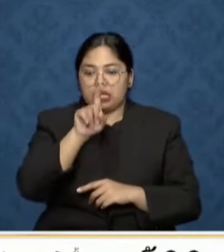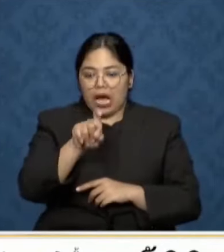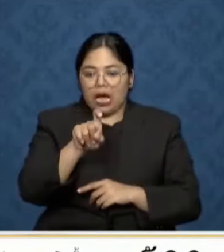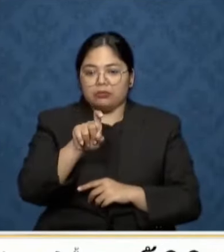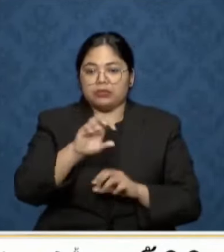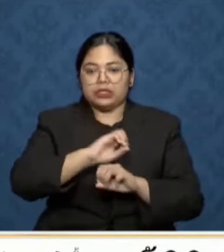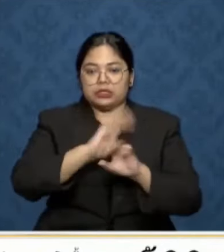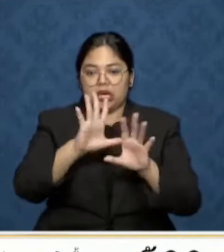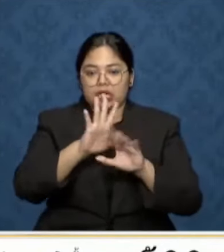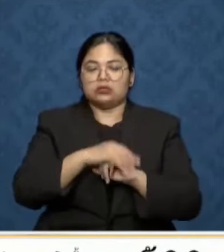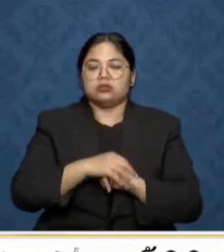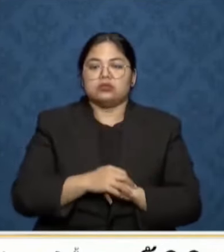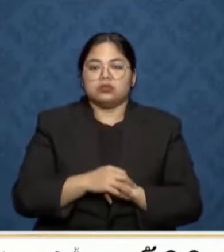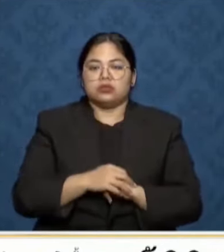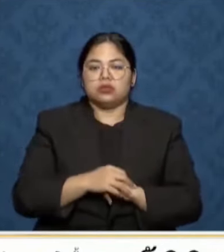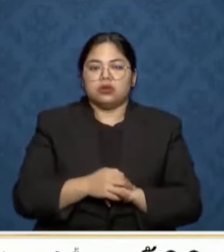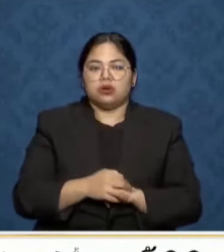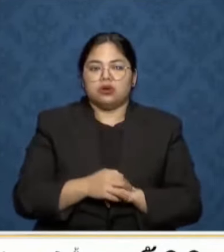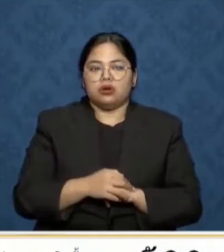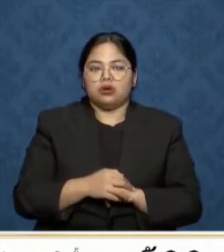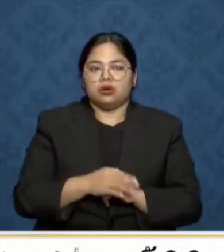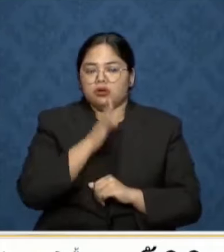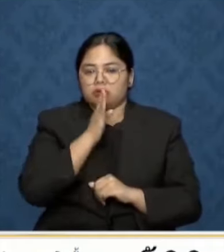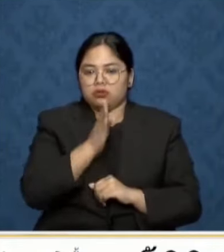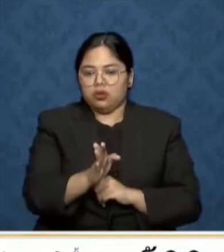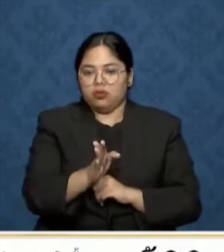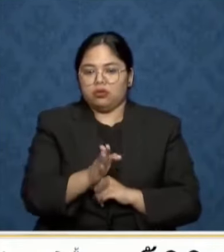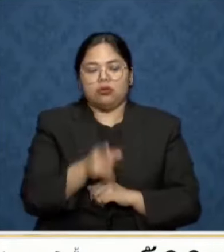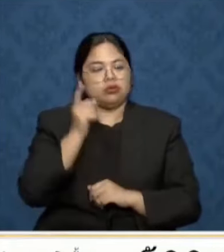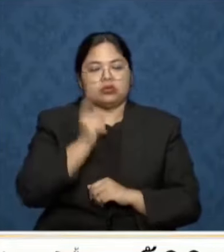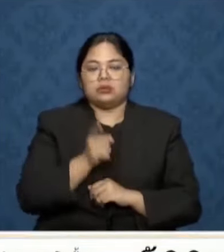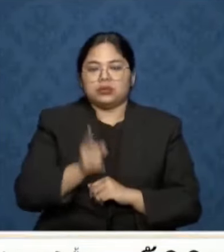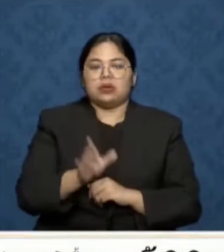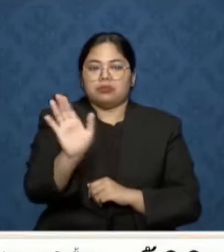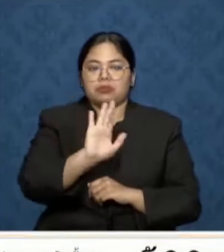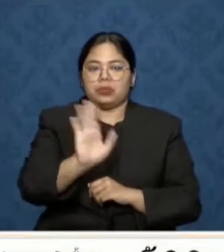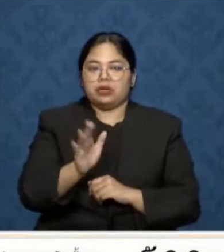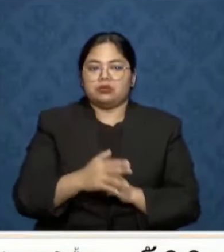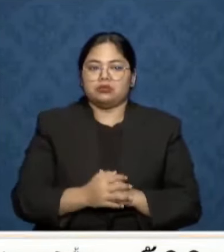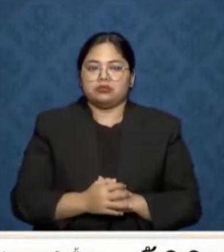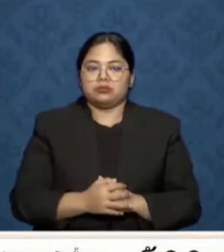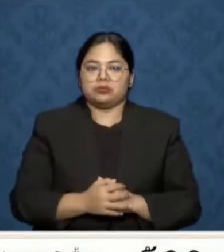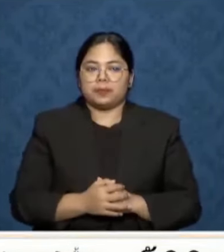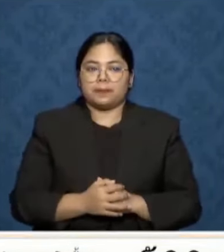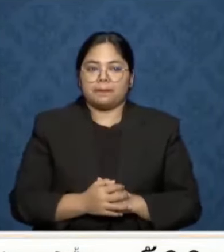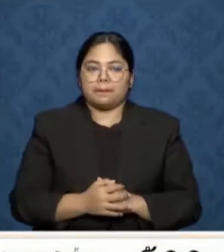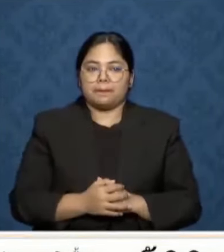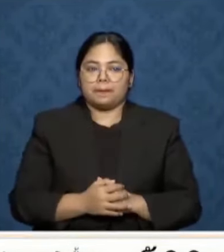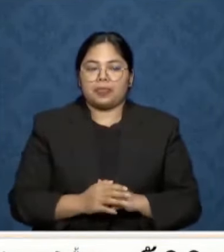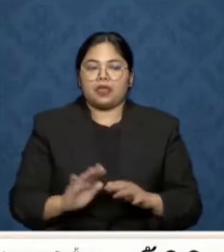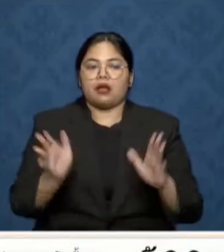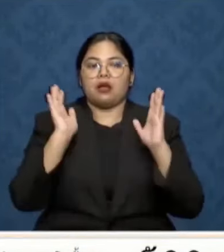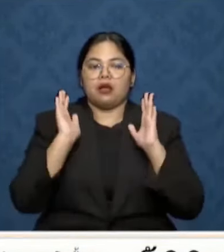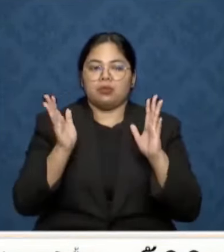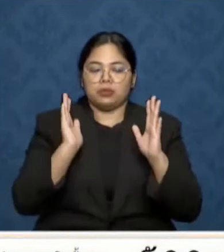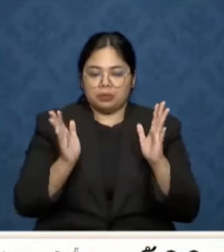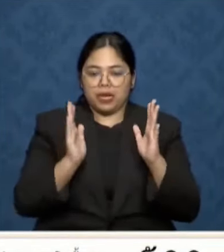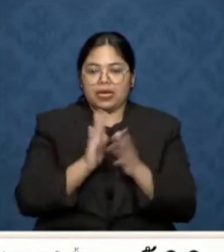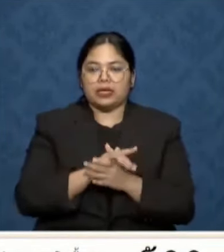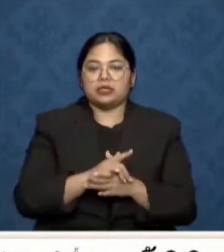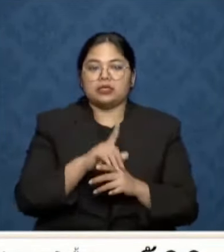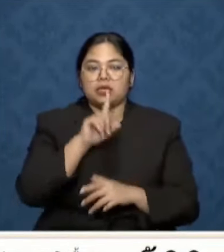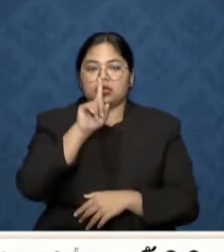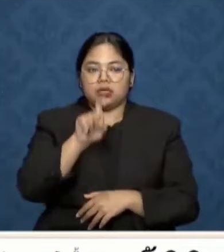สรุป ไม่วกเวียนแล้วก็ Samsa ค่ะขบคณค่ะขอบคุคับกคิดวาท่านผ ผrison ปลายก็เข้าสคำถาม